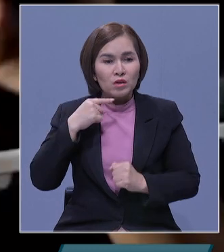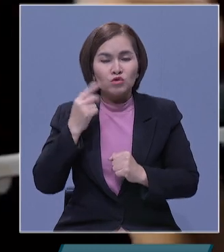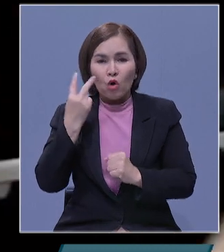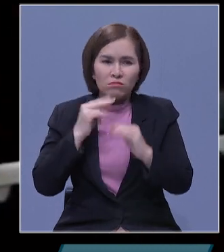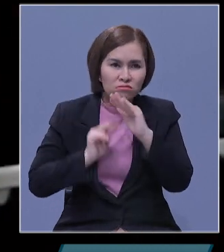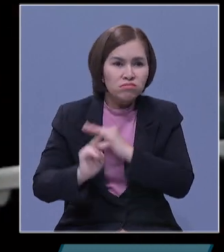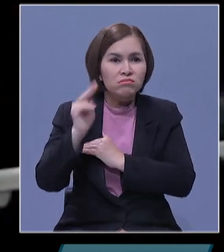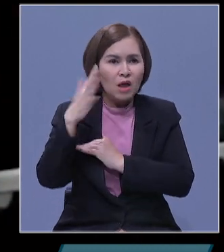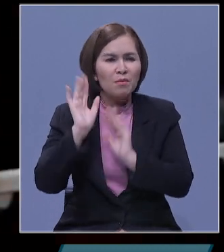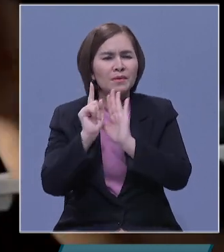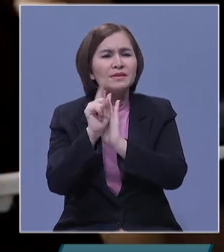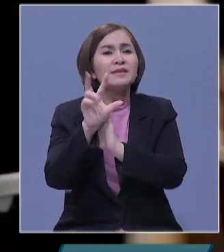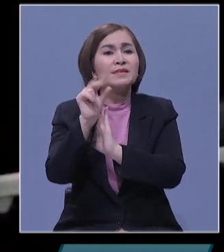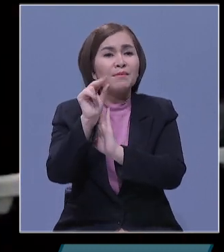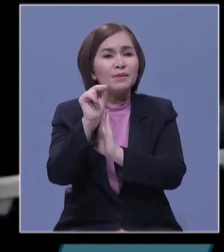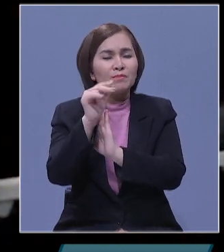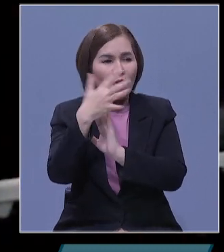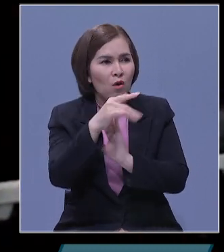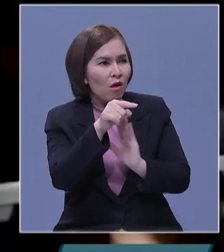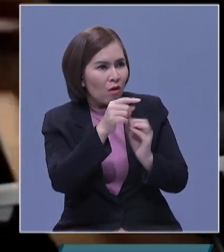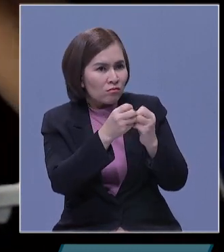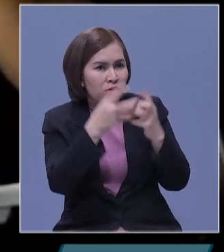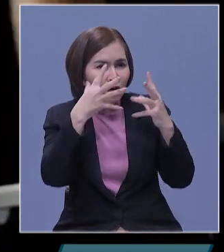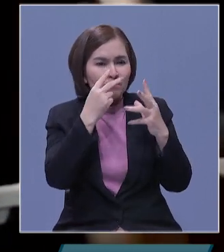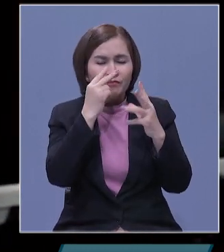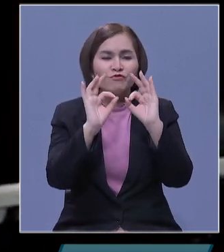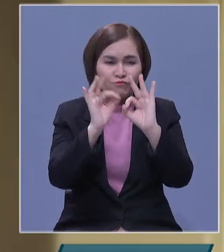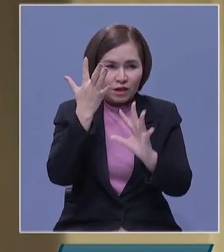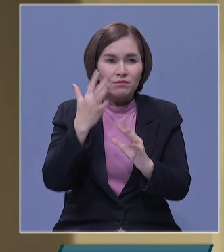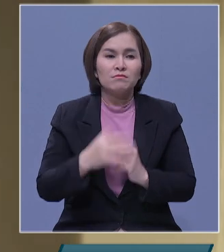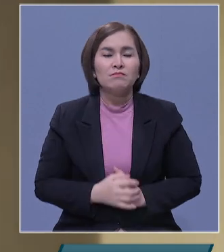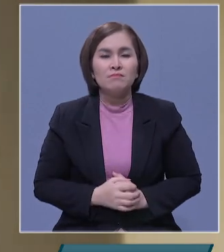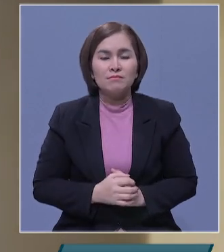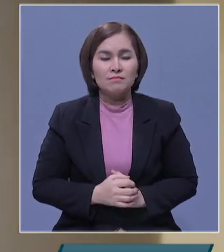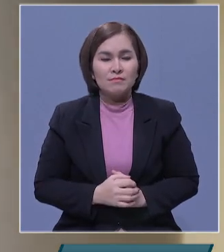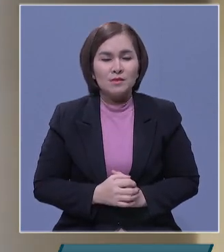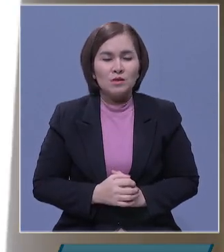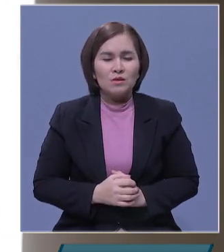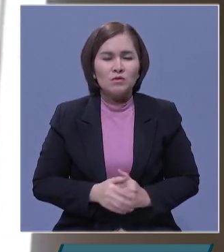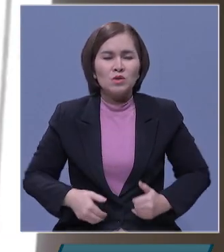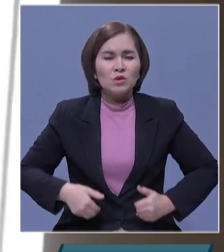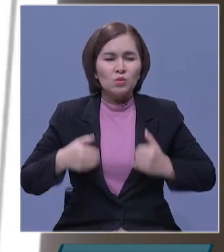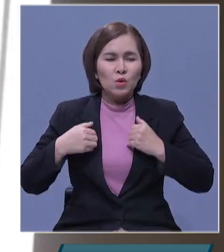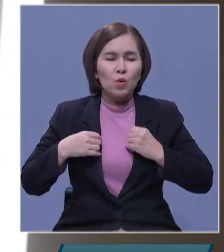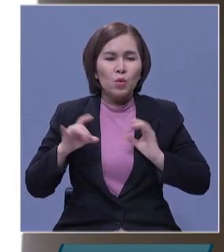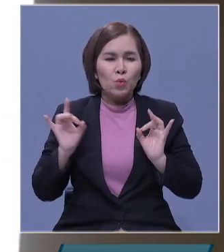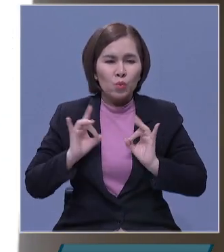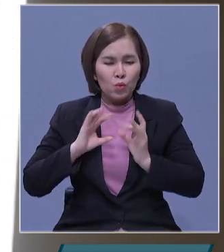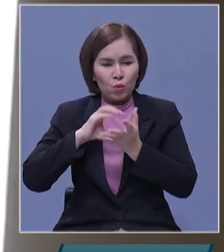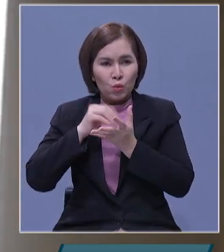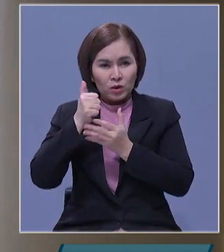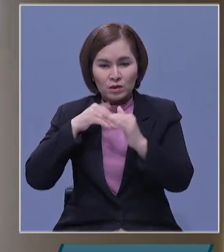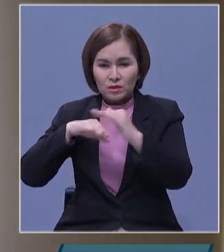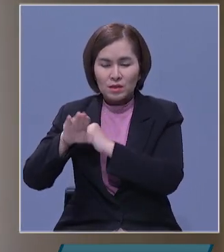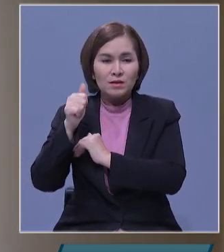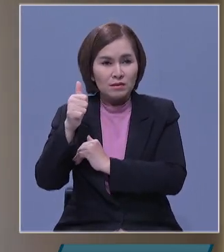ยายมาประมาณครึ่งชั่วโมงอ่ะแก๊สก็ระเบิดแล้วก็ไฟก็ไหม้ขึ้นนั่นแหละโอ้โหเกือบไปแล้วเชียวนะคะเพราะดีที่คุณยายเนี่ย